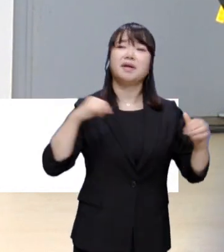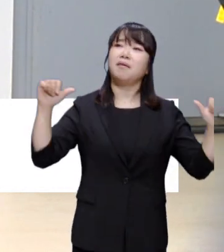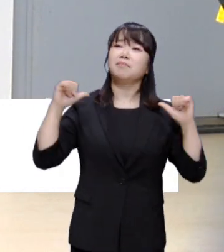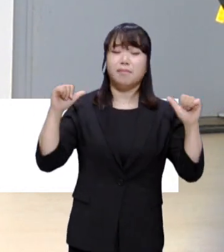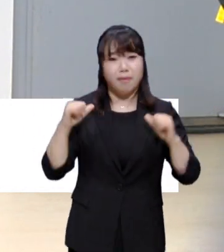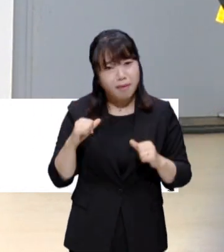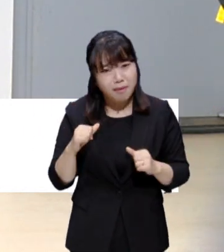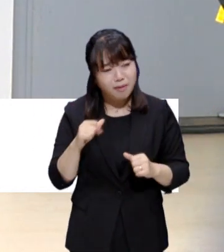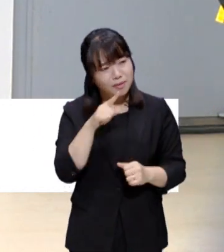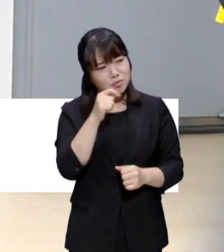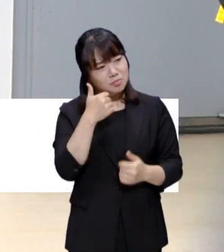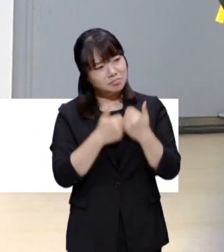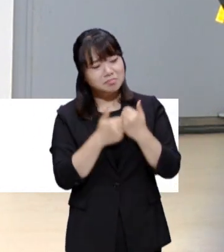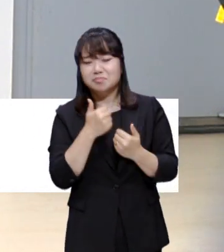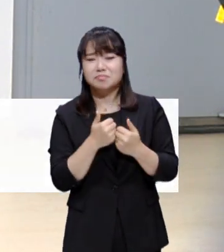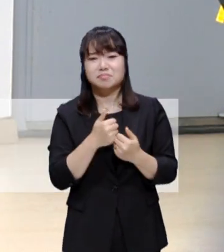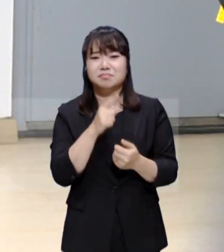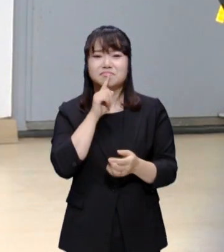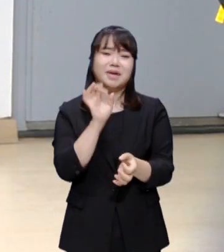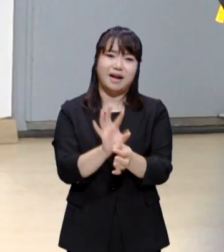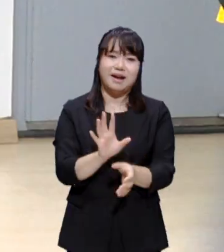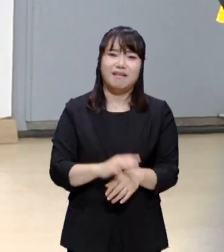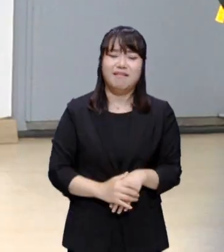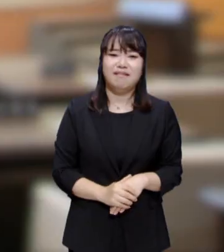이런 행위가 좀 문제가 될 수 있다고 봅니다.